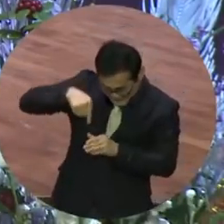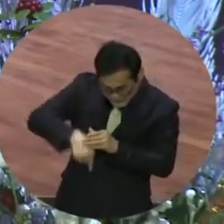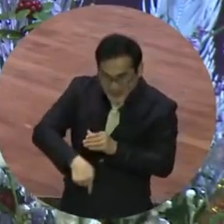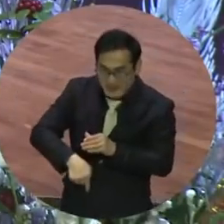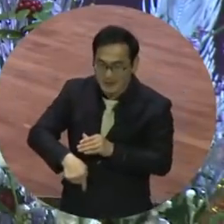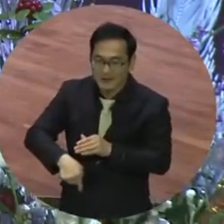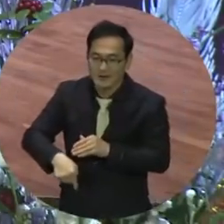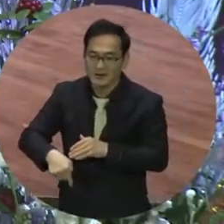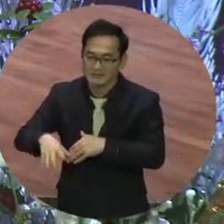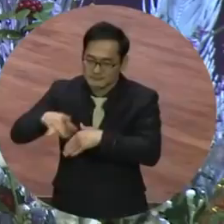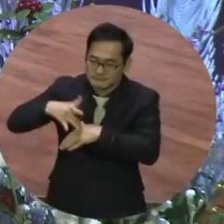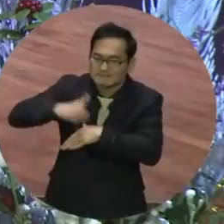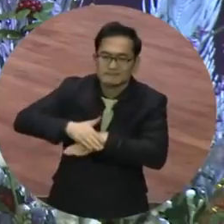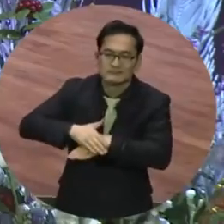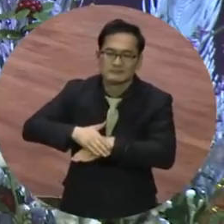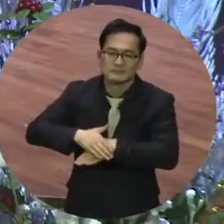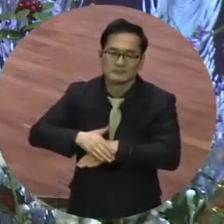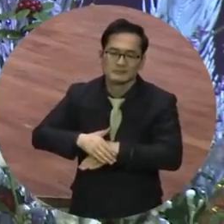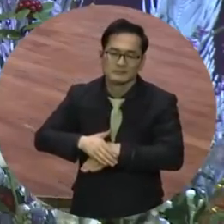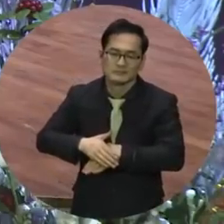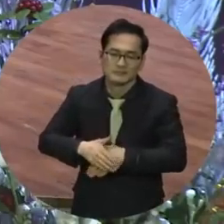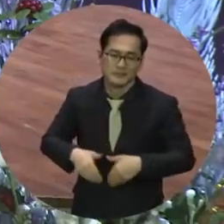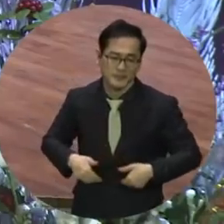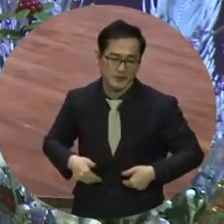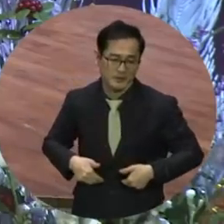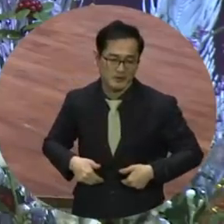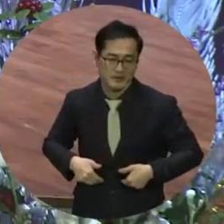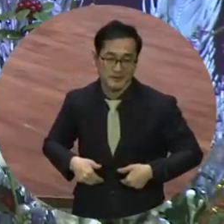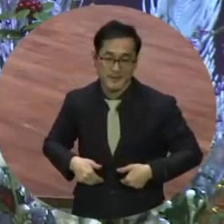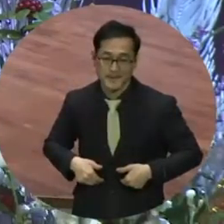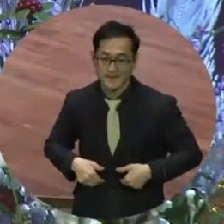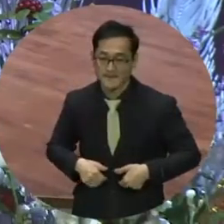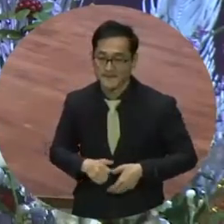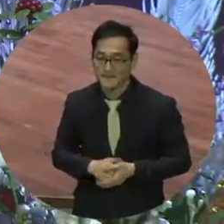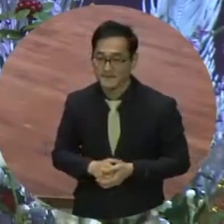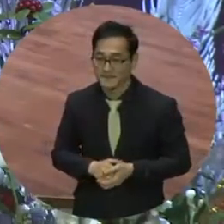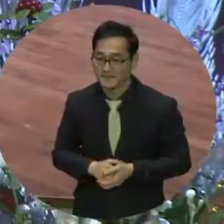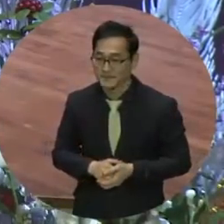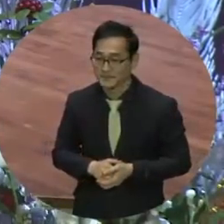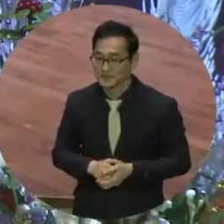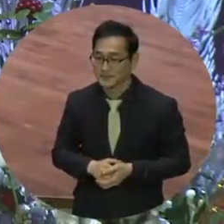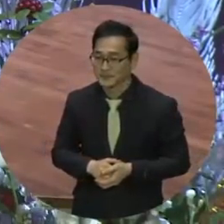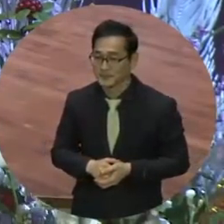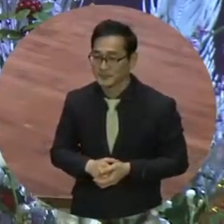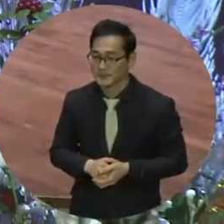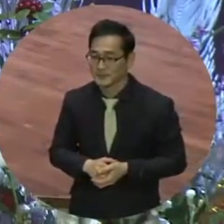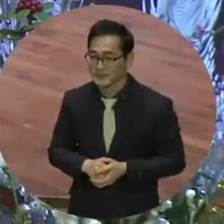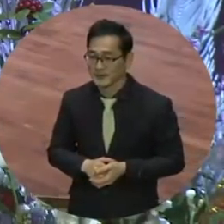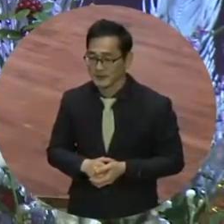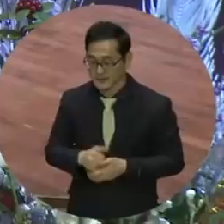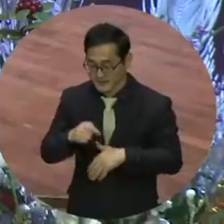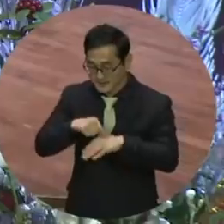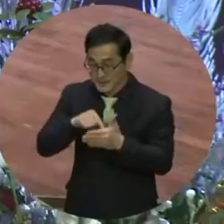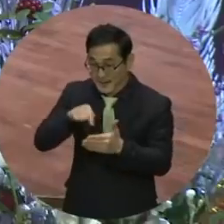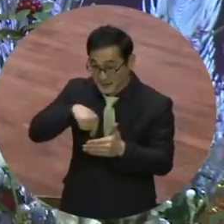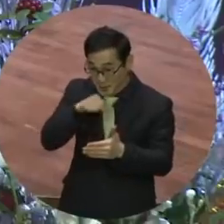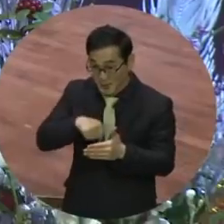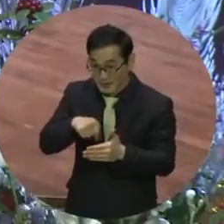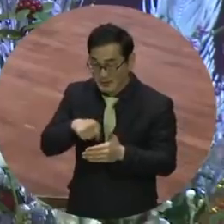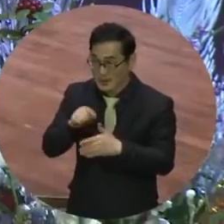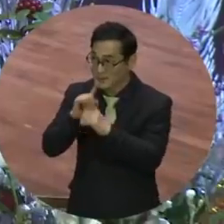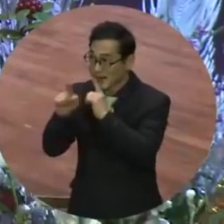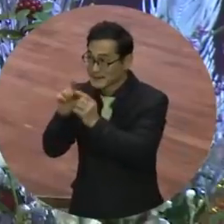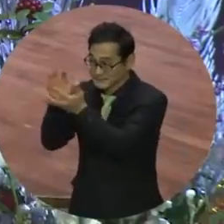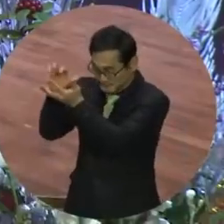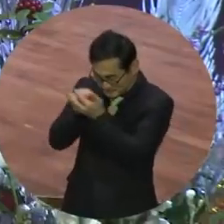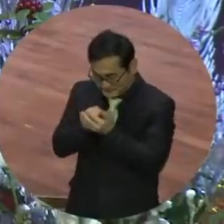갈보리 언약부터, 각인 뿌리 체질. 이 21가지 여러분이 다 가슴에 가지고, 이걸 가지고, 이게